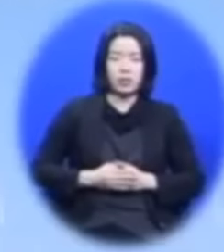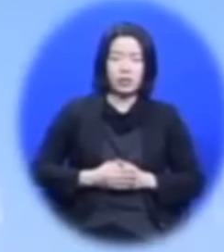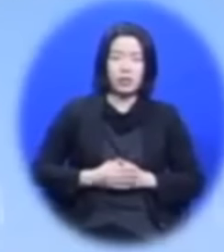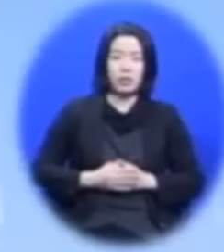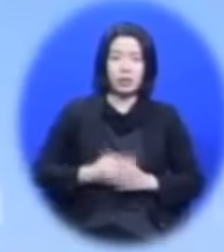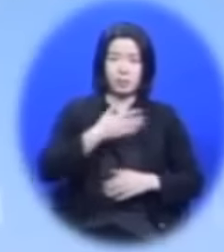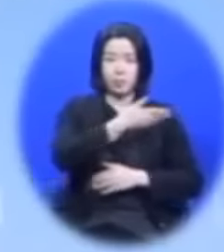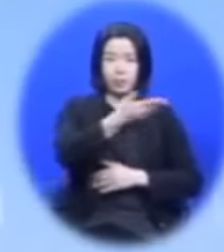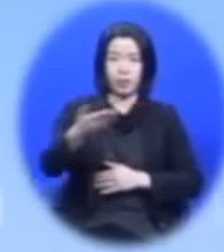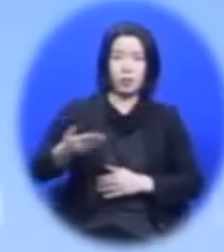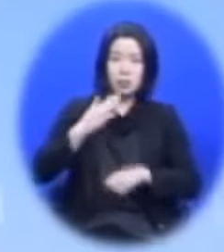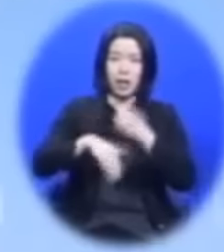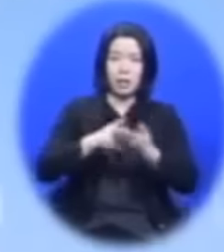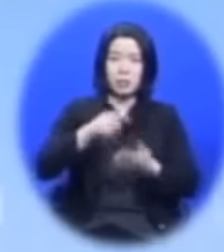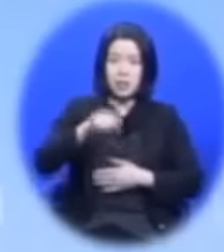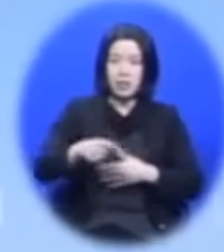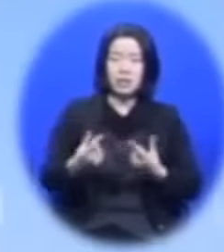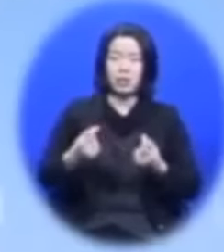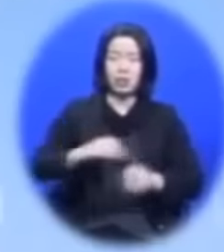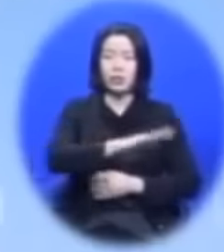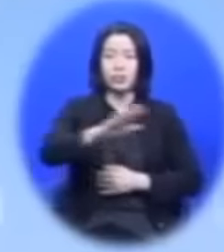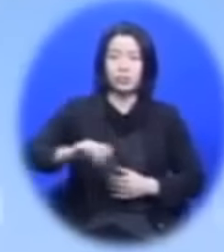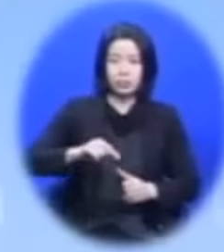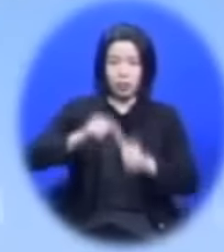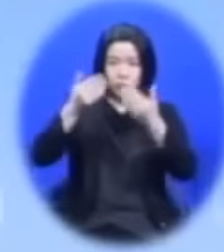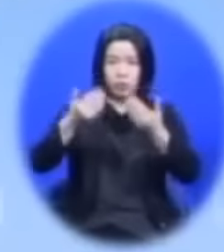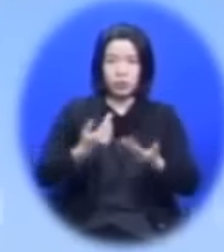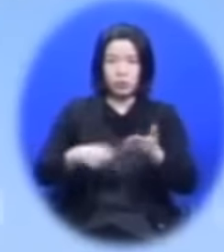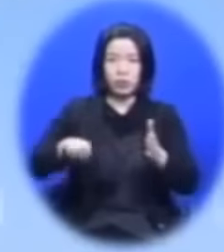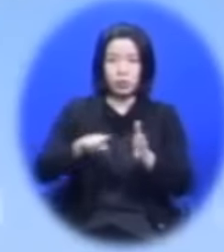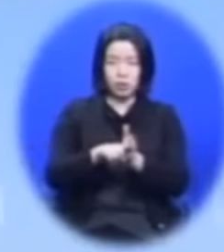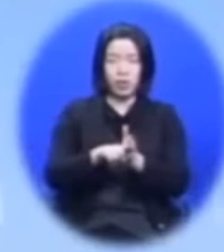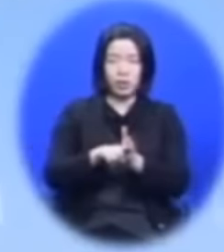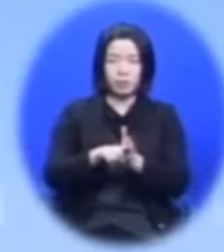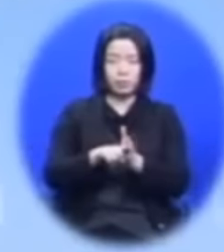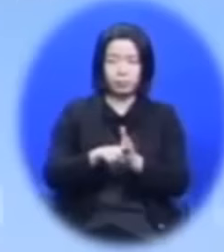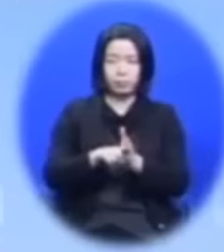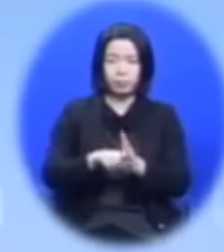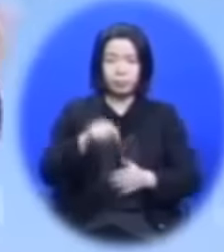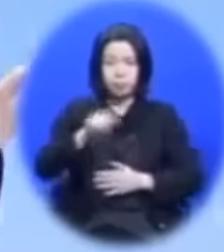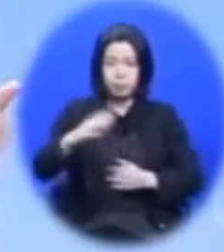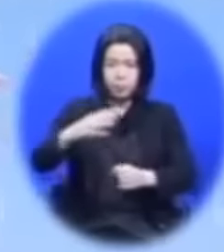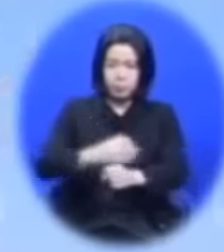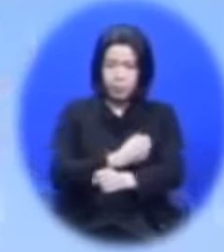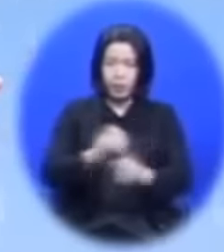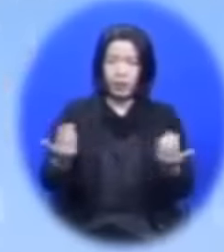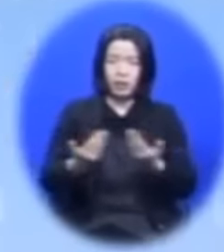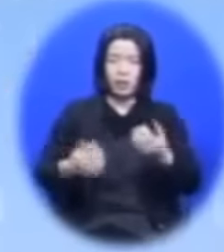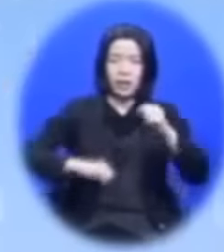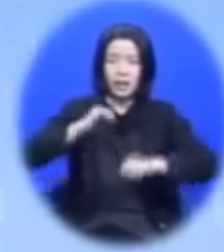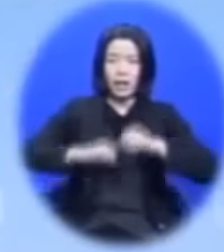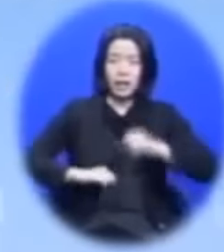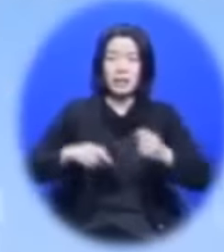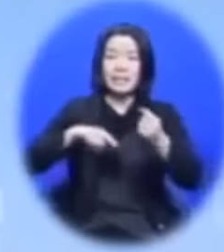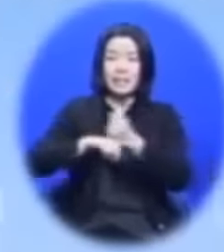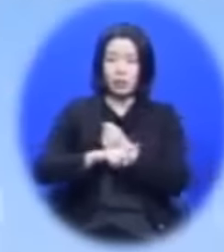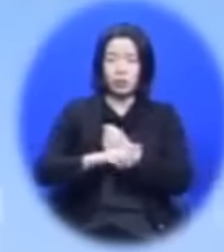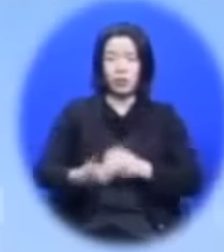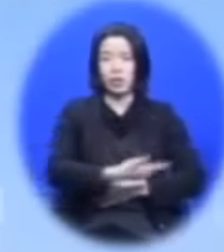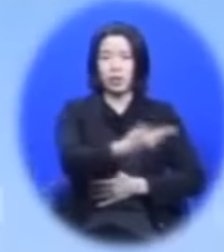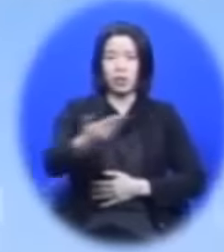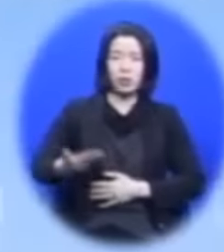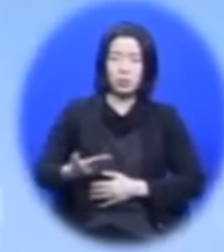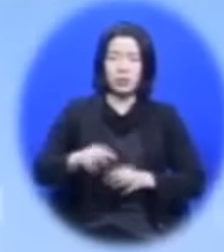여러분, 하나님께서 이처럼 우리를 구원하시려고 이 엄청난 일을 행하신 이유를